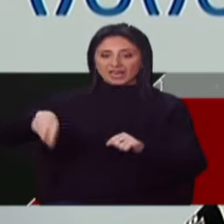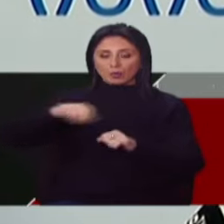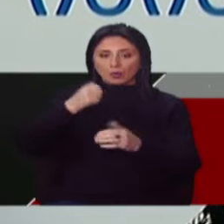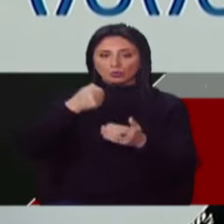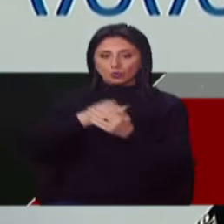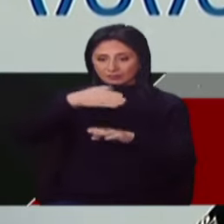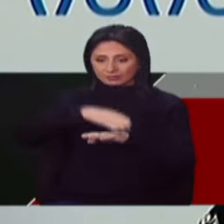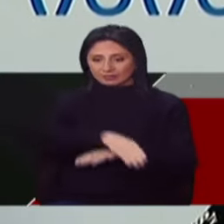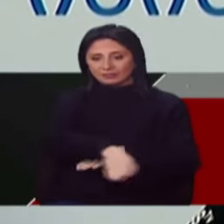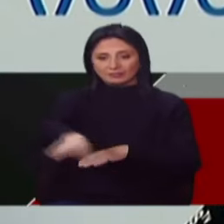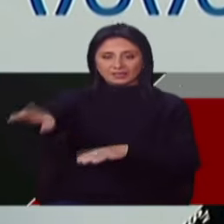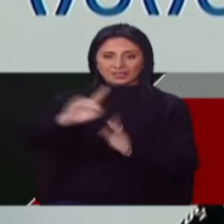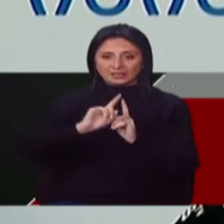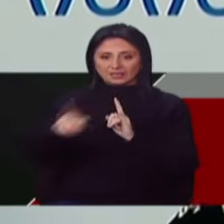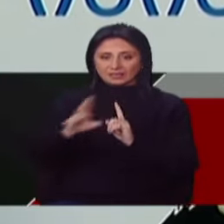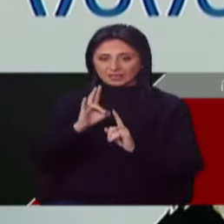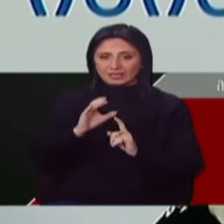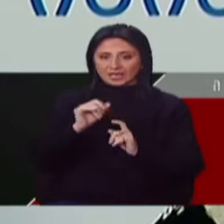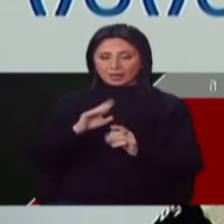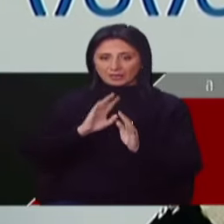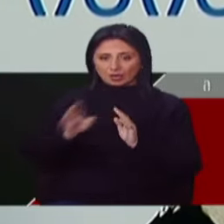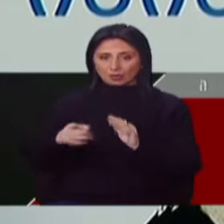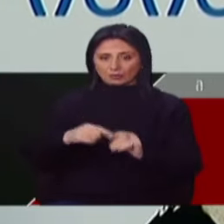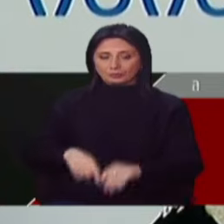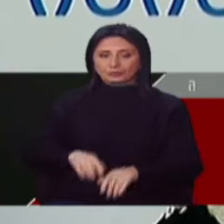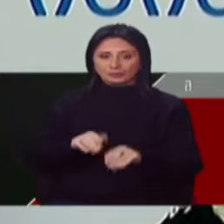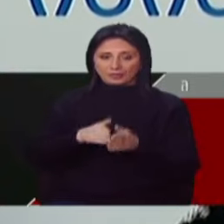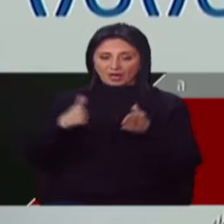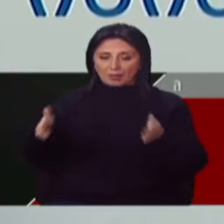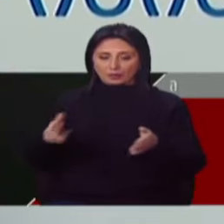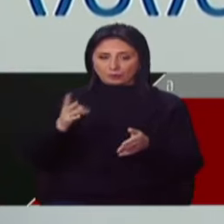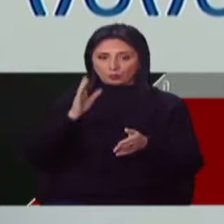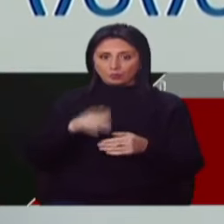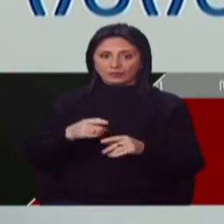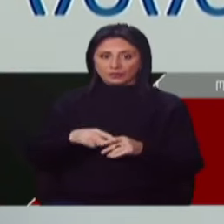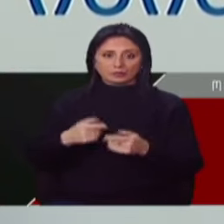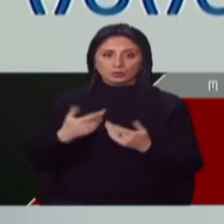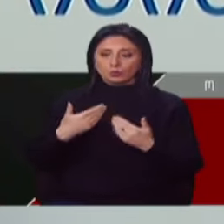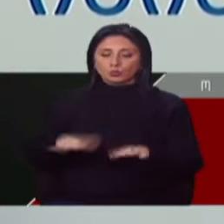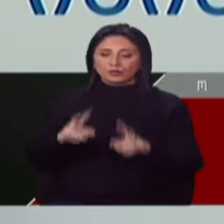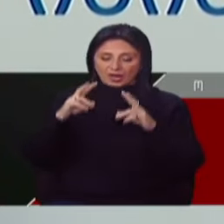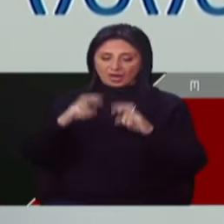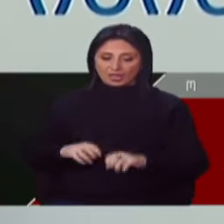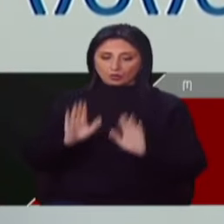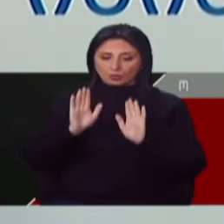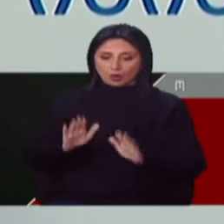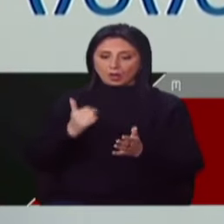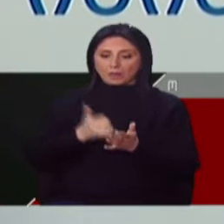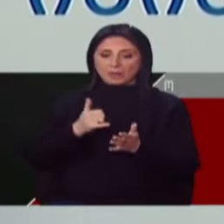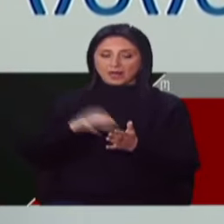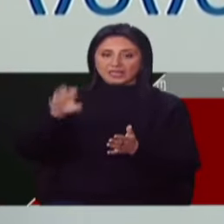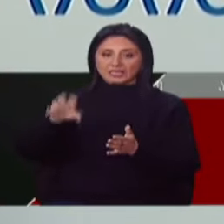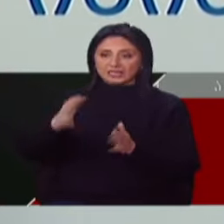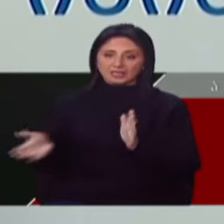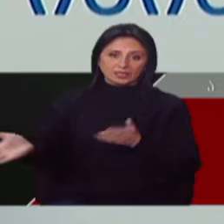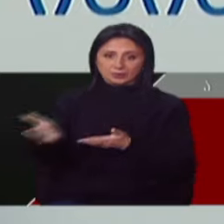სანაპიროზე ჩამსვლელი სატრანსპორტო კვანძის გაფართოებას, რომელიც ალტერნატივოდ უკვე განიხილება მხოლოდ ბენზინ გასამართი